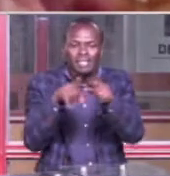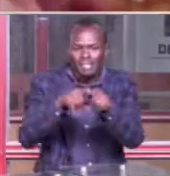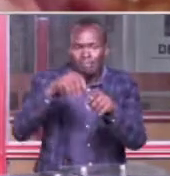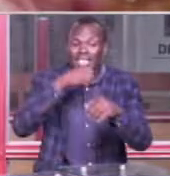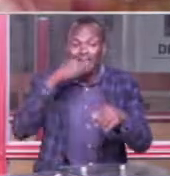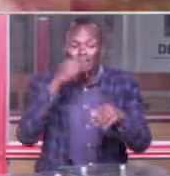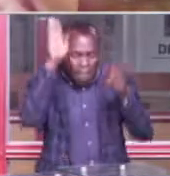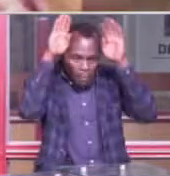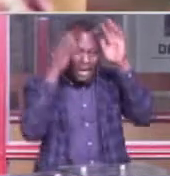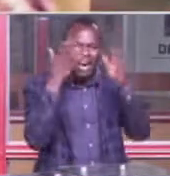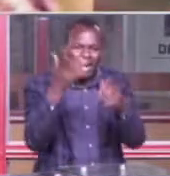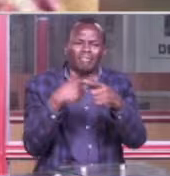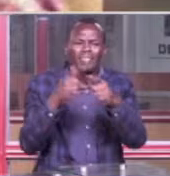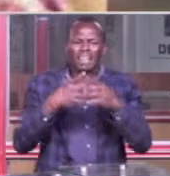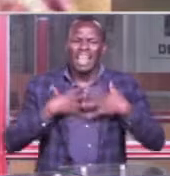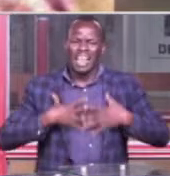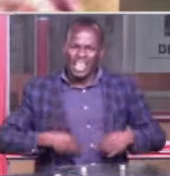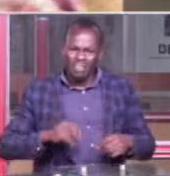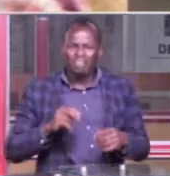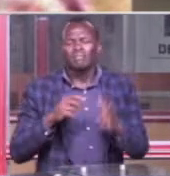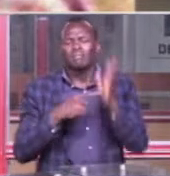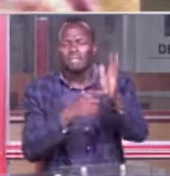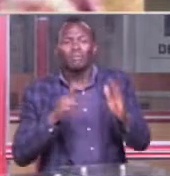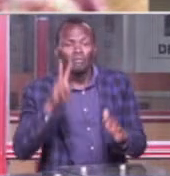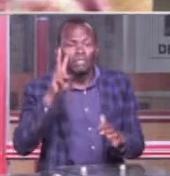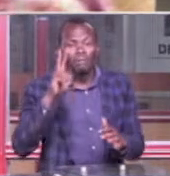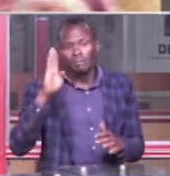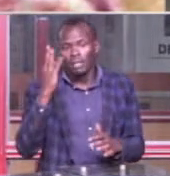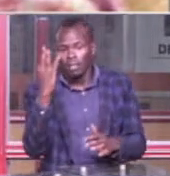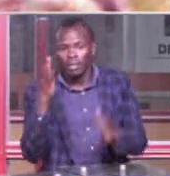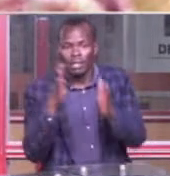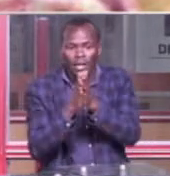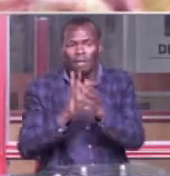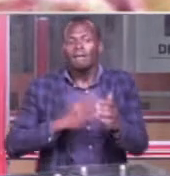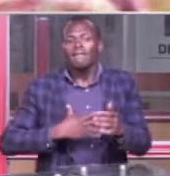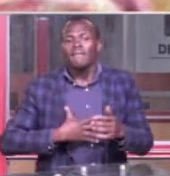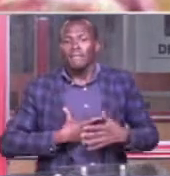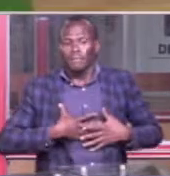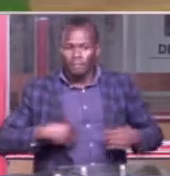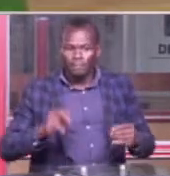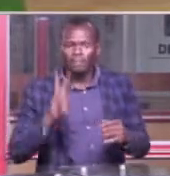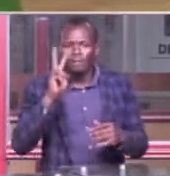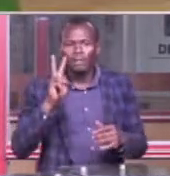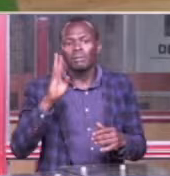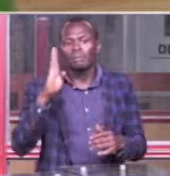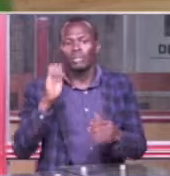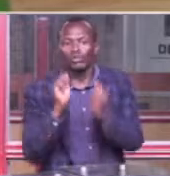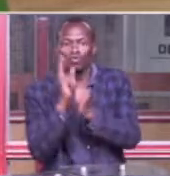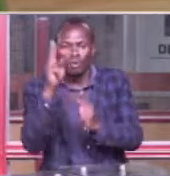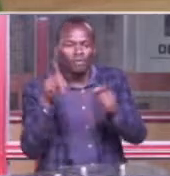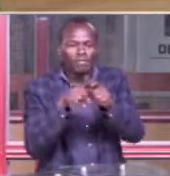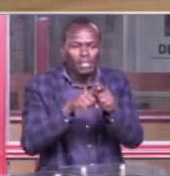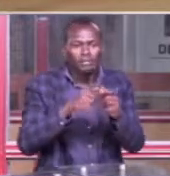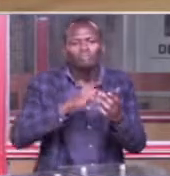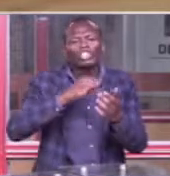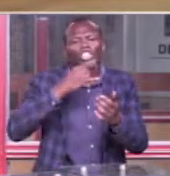vitamin B3 ne vitamin B12 omunnyu gw'obutonde nga n'obeera ofunye ebiriisa ebiwerako okuva